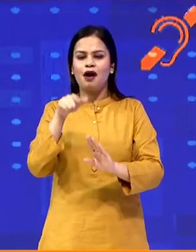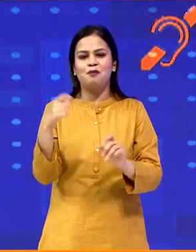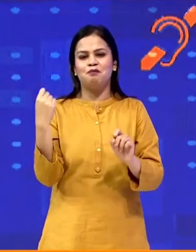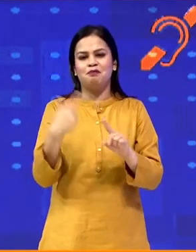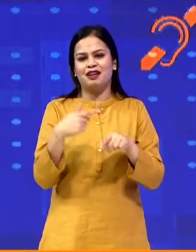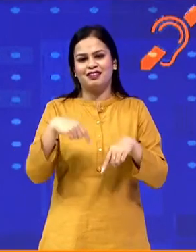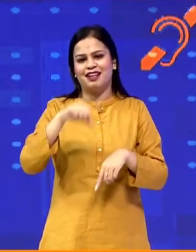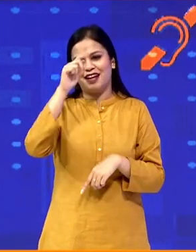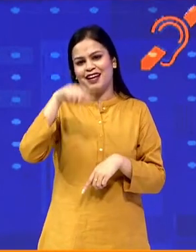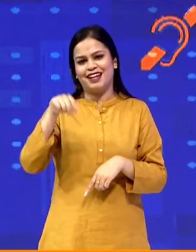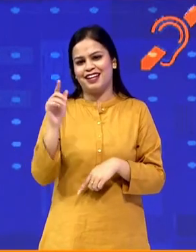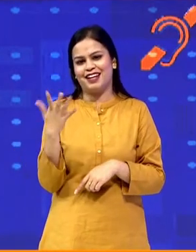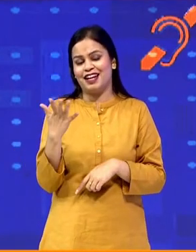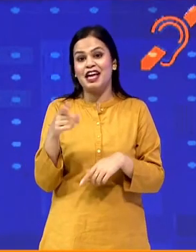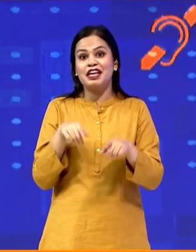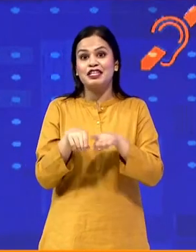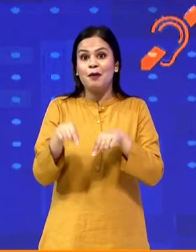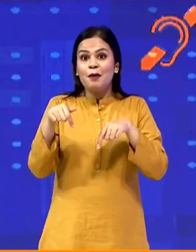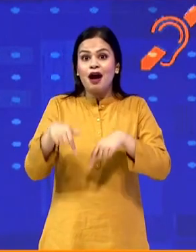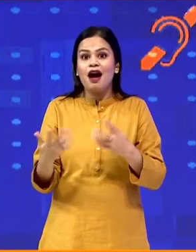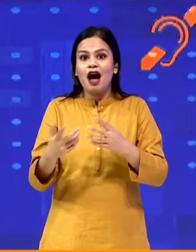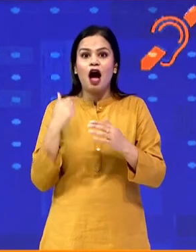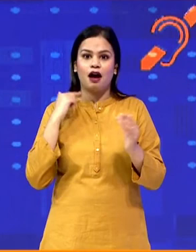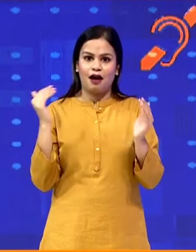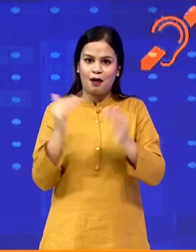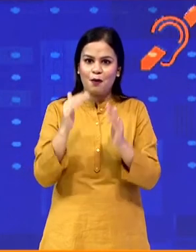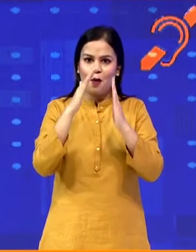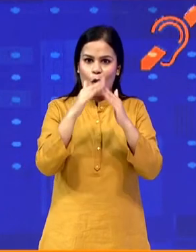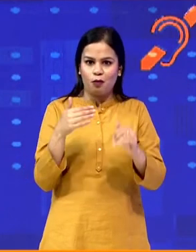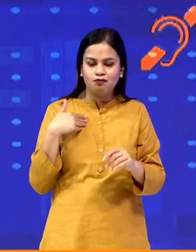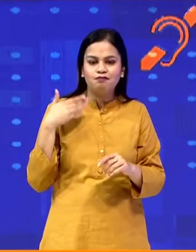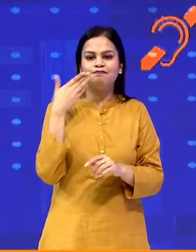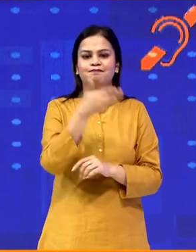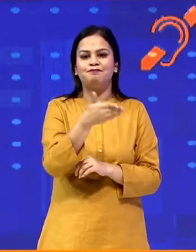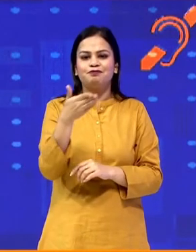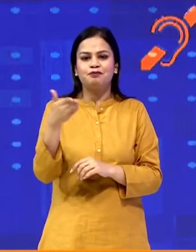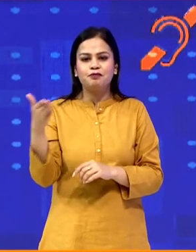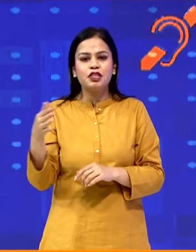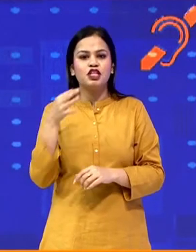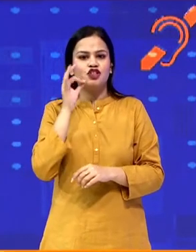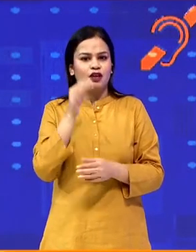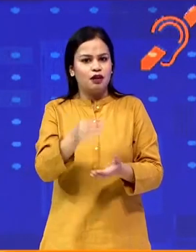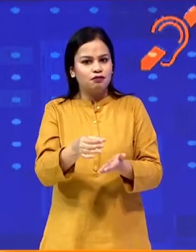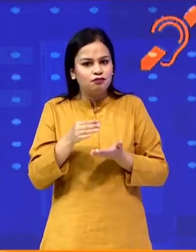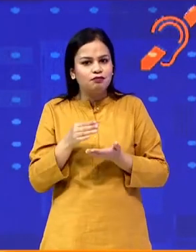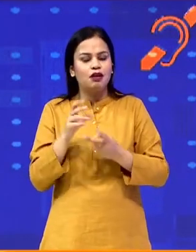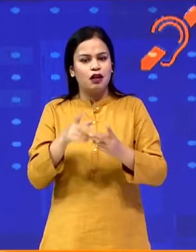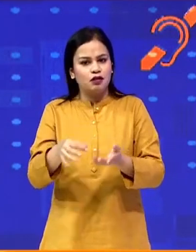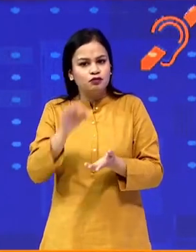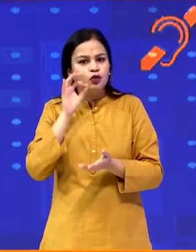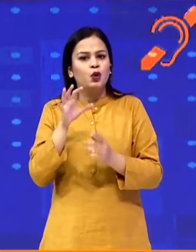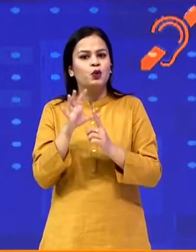गांव जाना पड़ता है घर घर जाना पड़ता है चाय पीना पड़ता है